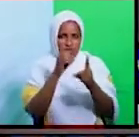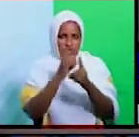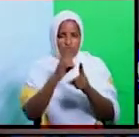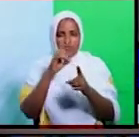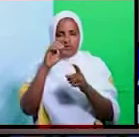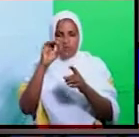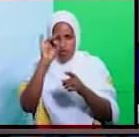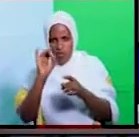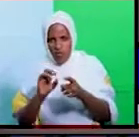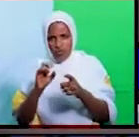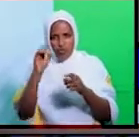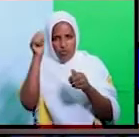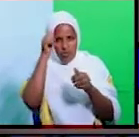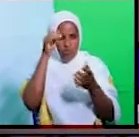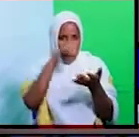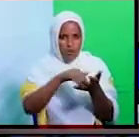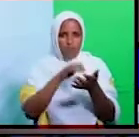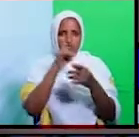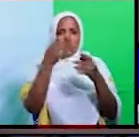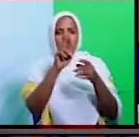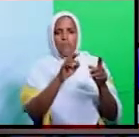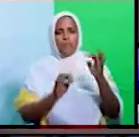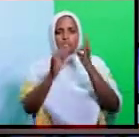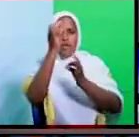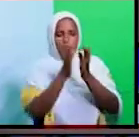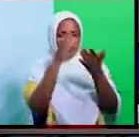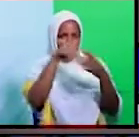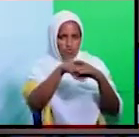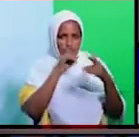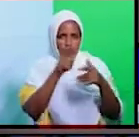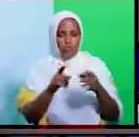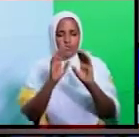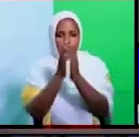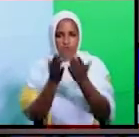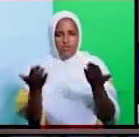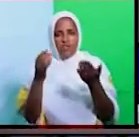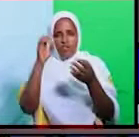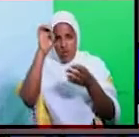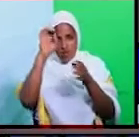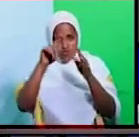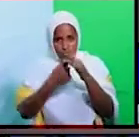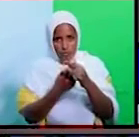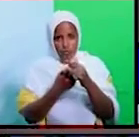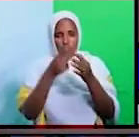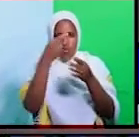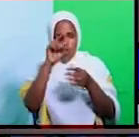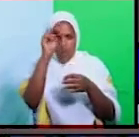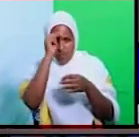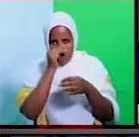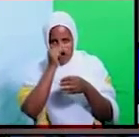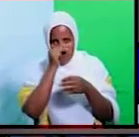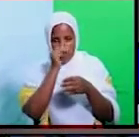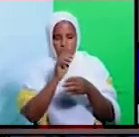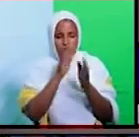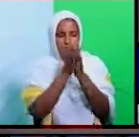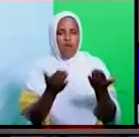ይያለ ስለማይመለከተን ነገር ገብተን በእውነቱ ውሃ ወቀጣ ውስጥ ገብተን እንዲህ አይነት ሐዋርያት እንደተገዘጹት